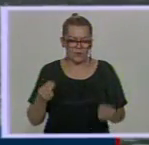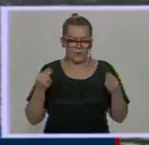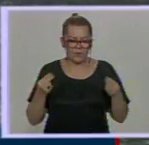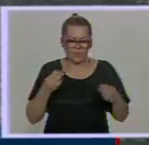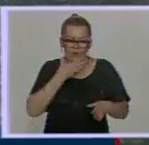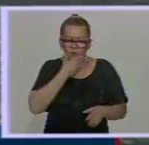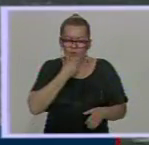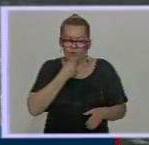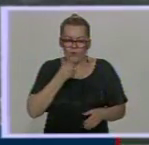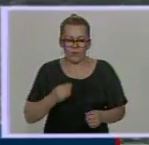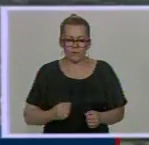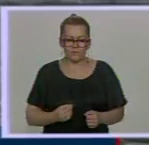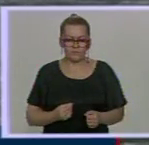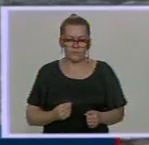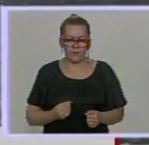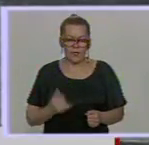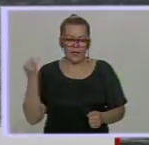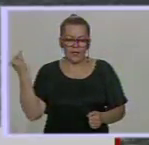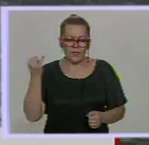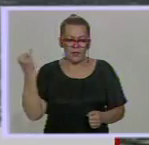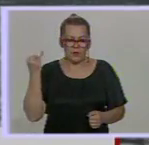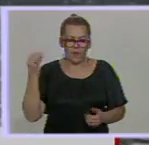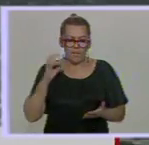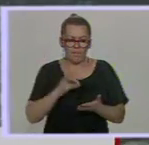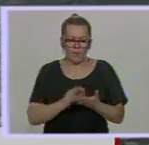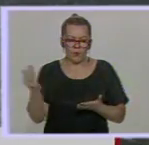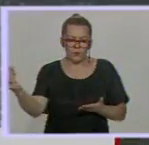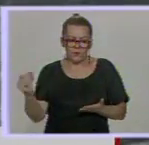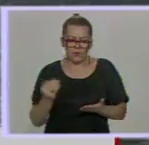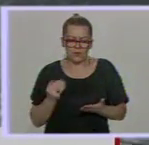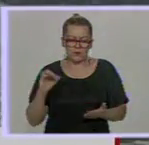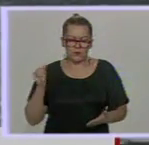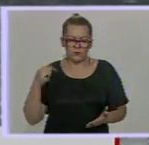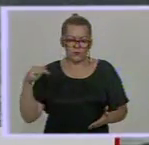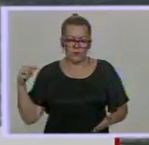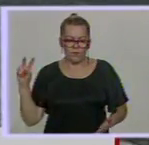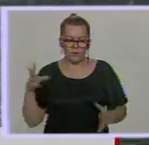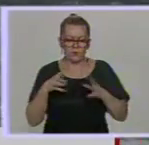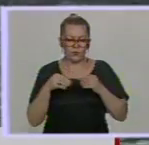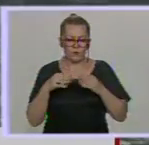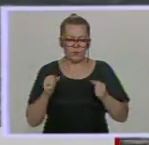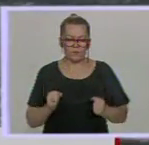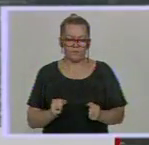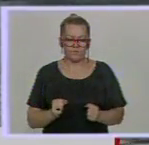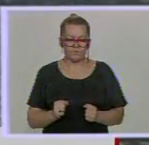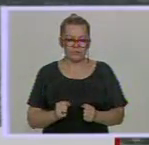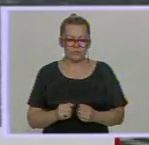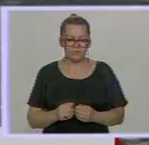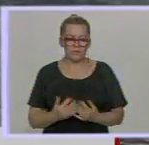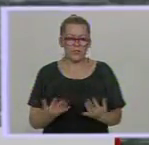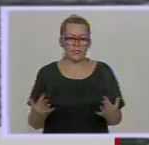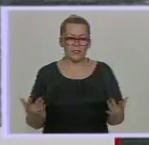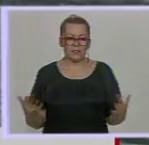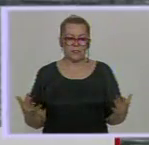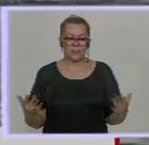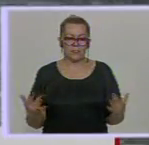este principala punct de atracție din sud-vestul României. Spuneți-mi, vă rog, cam câți